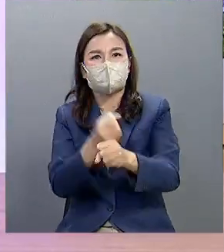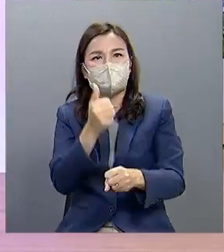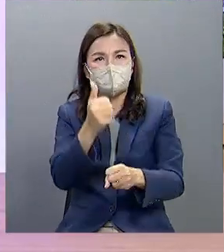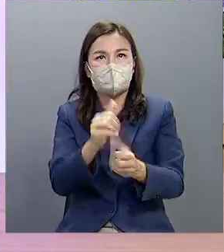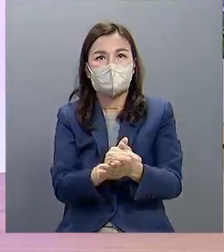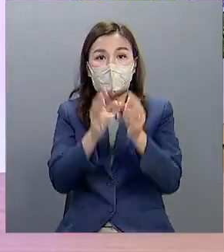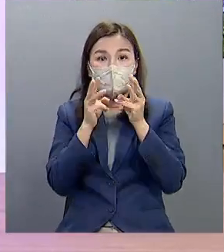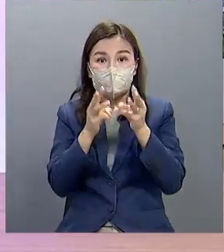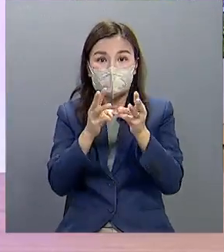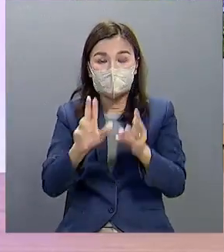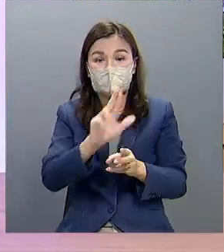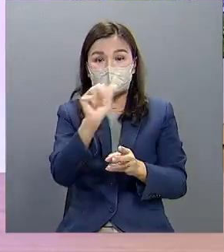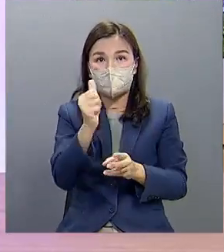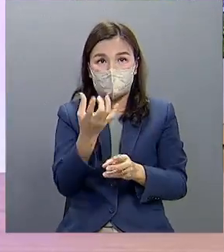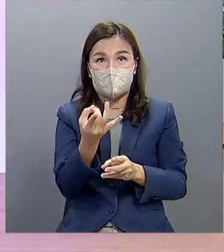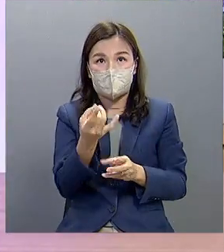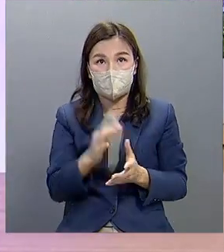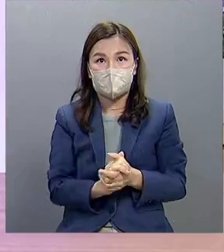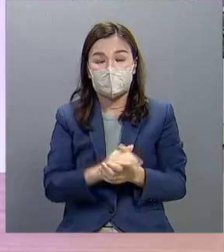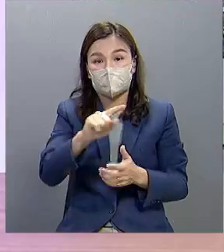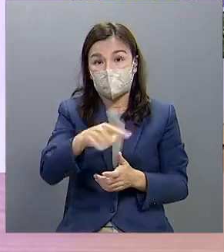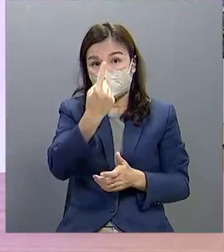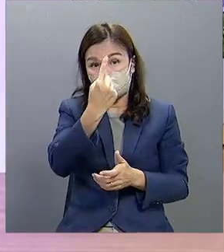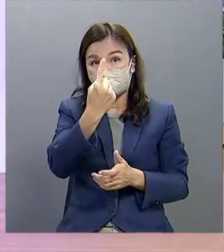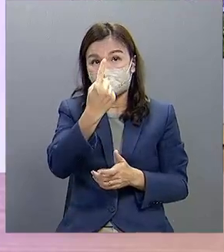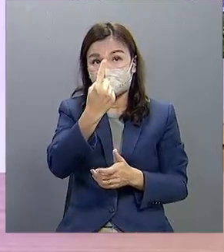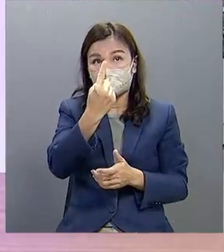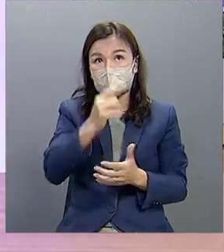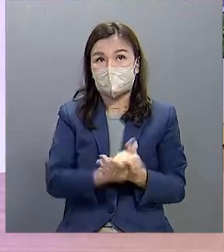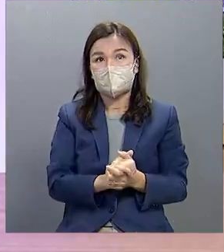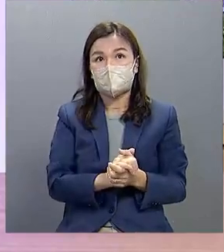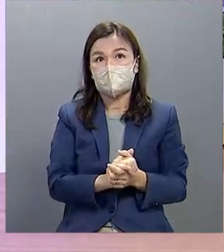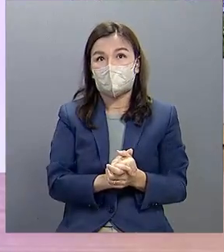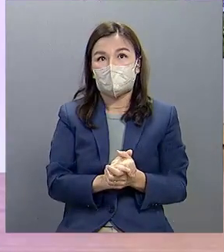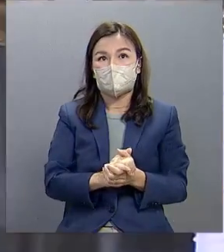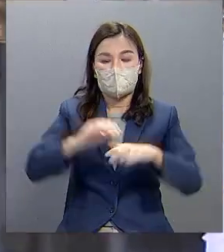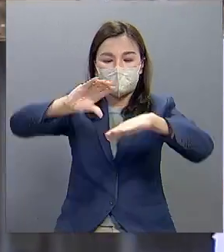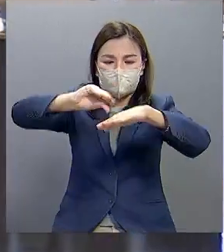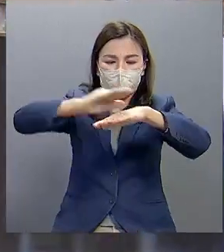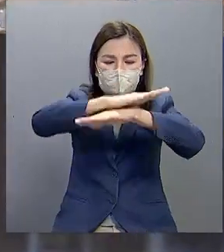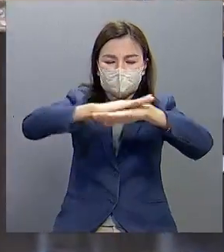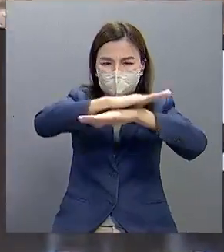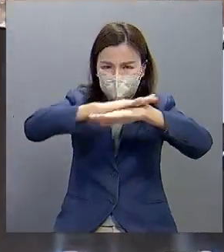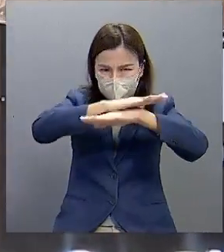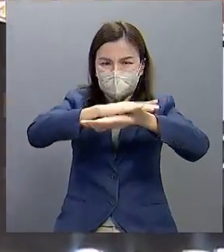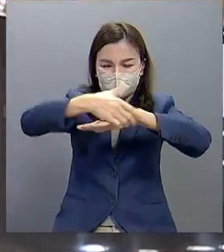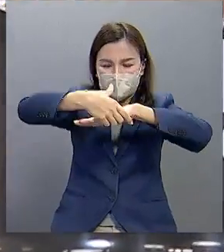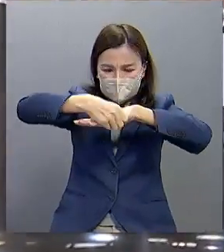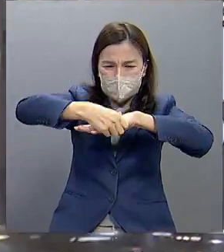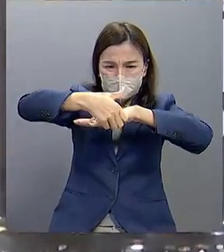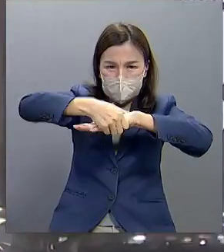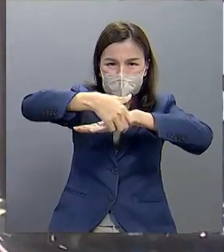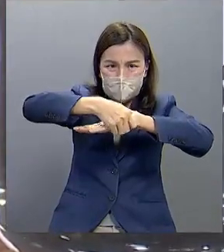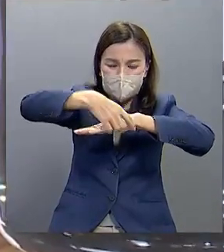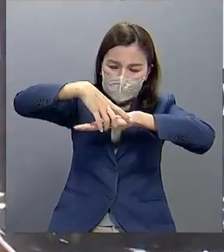แอนด์มิลบาร์นะคะอย่างแรกนะคะจะใช้ตอนเป็นน้ำมันนวดปกติก็ได้นะคะเหมาะสำหรับคนที่รู้สึกว่าอยากนว